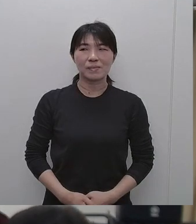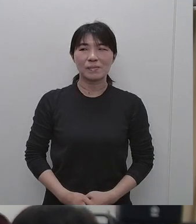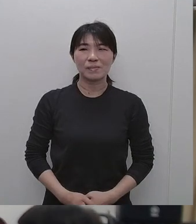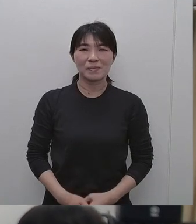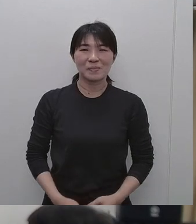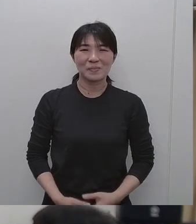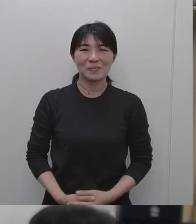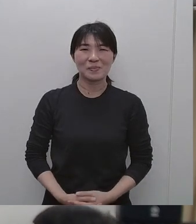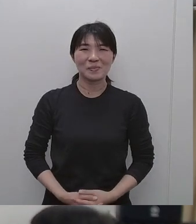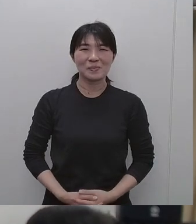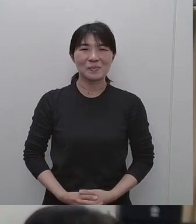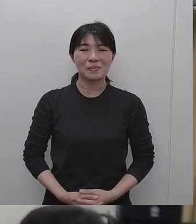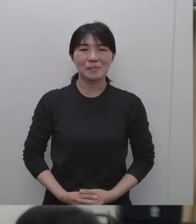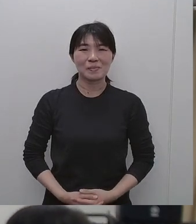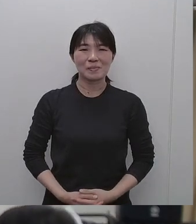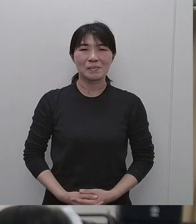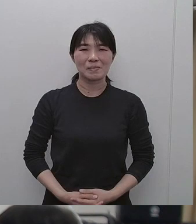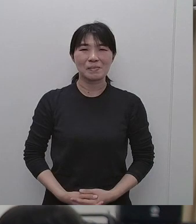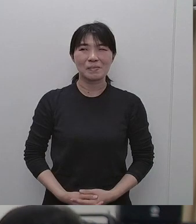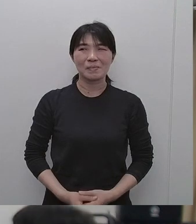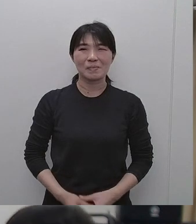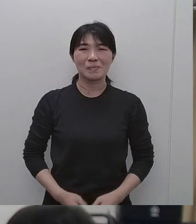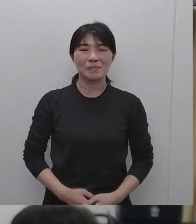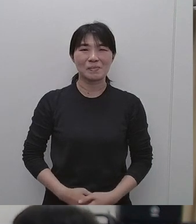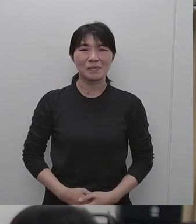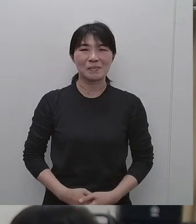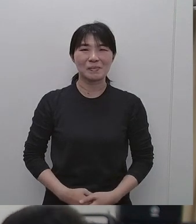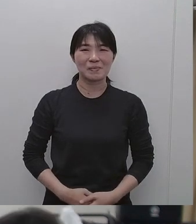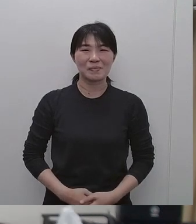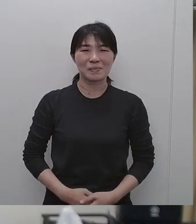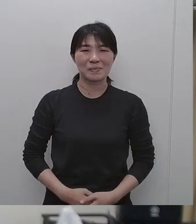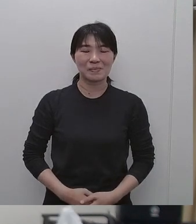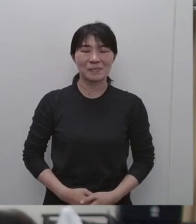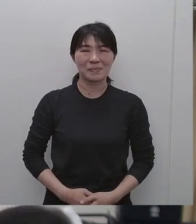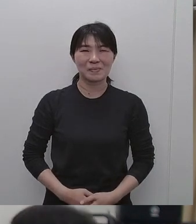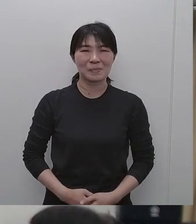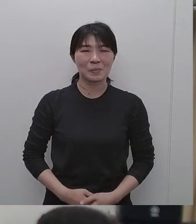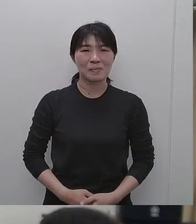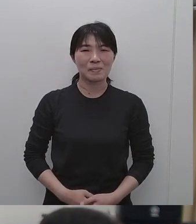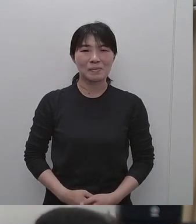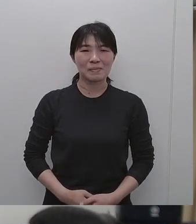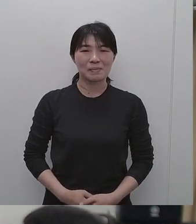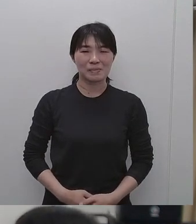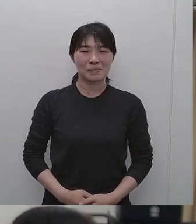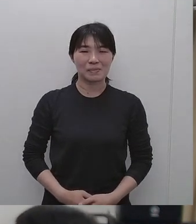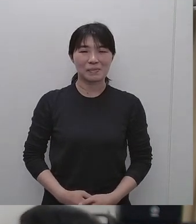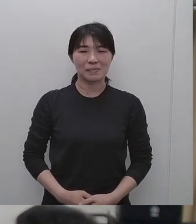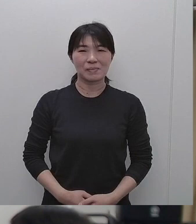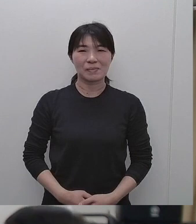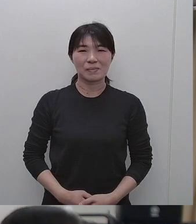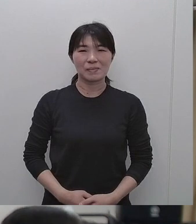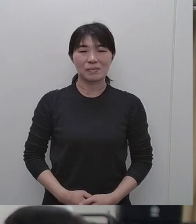はい、金高と言います。金高と言います。よろしくお願いします。私の名前